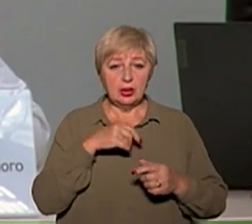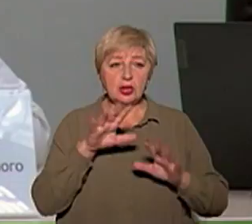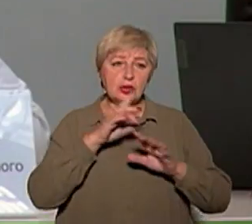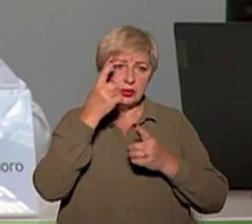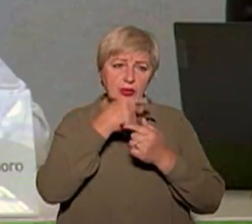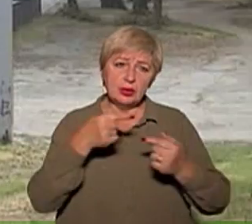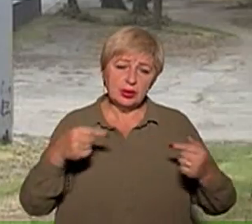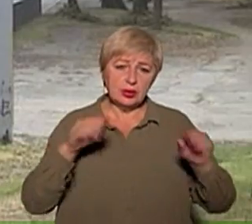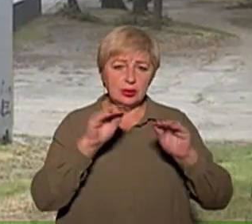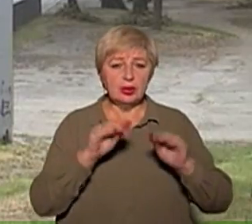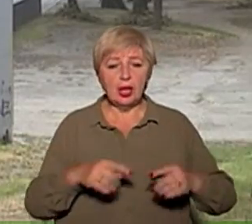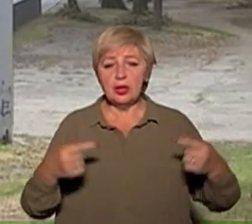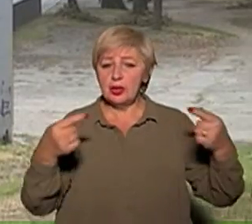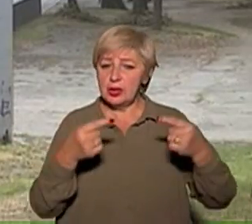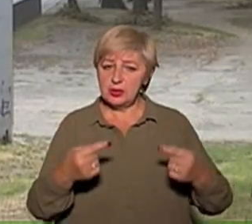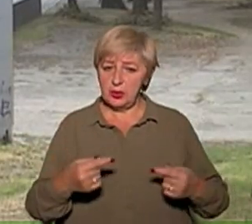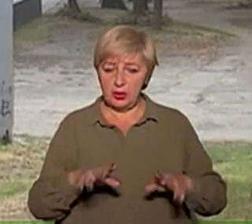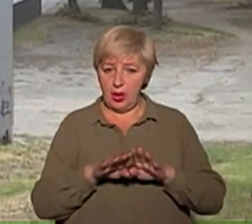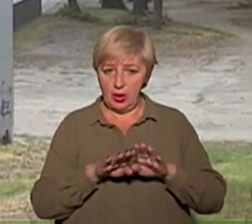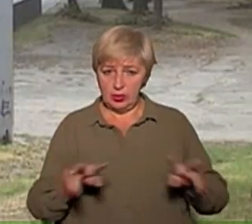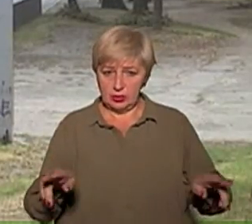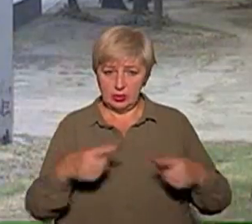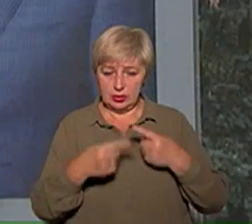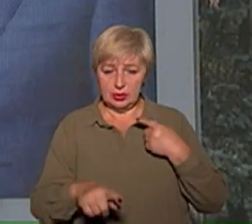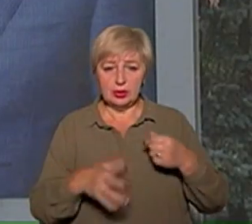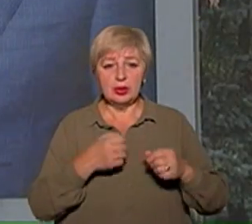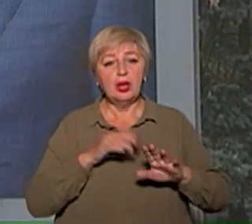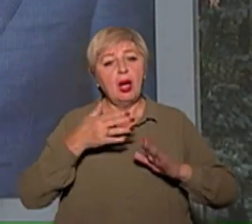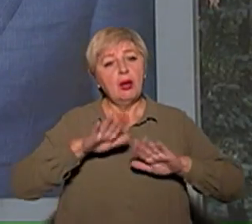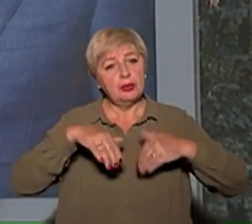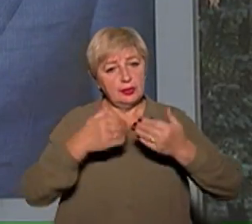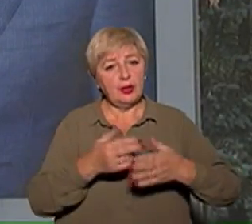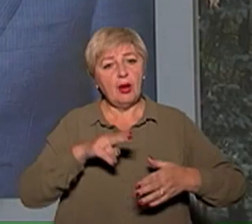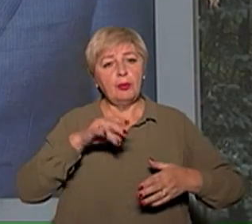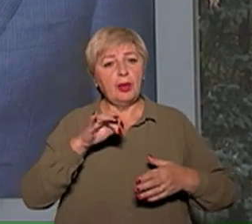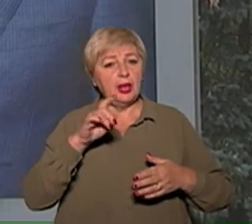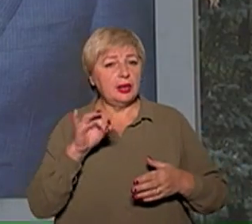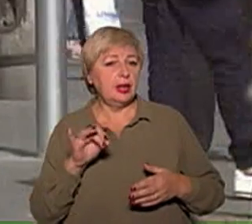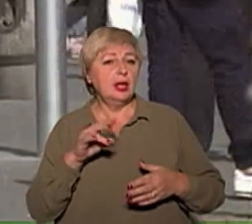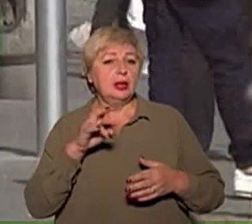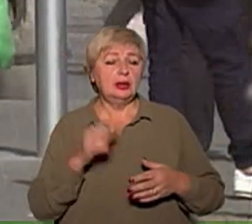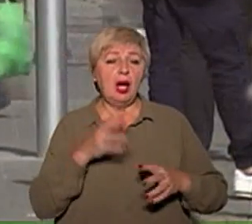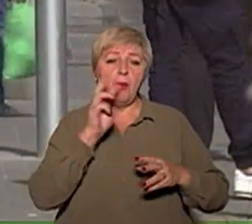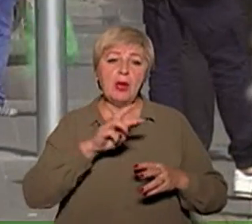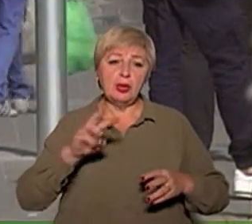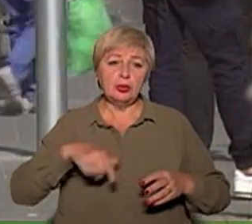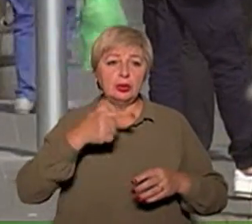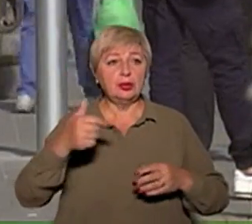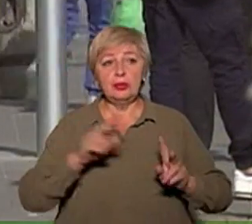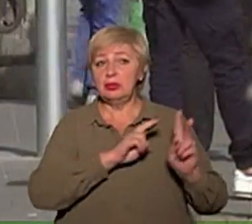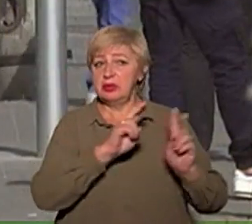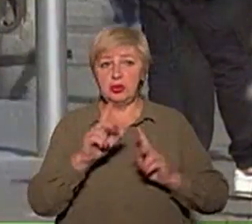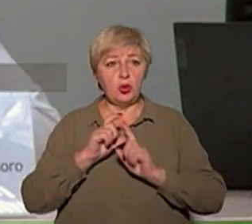служб не збігаються, тож кілька тижнів тому запропонував безпрецедентне парі – на 1 000 000 гривень. Проте ніхто так і не